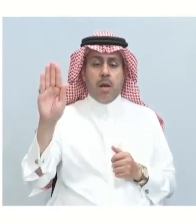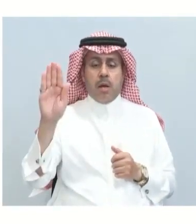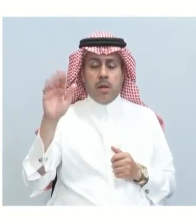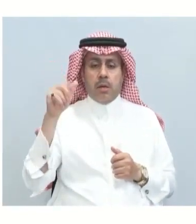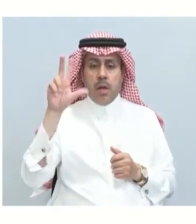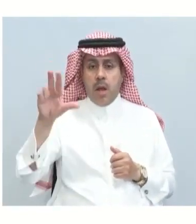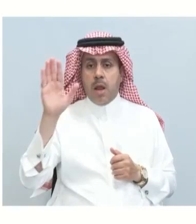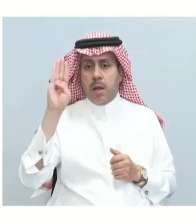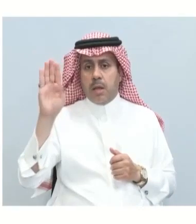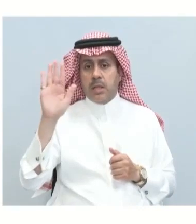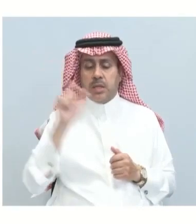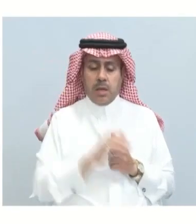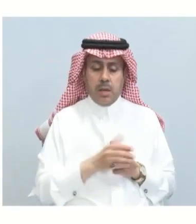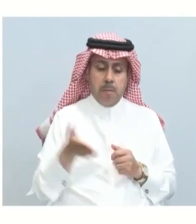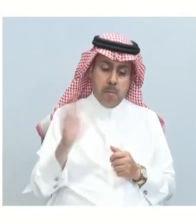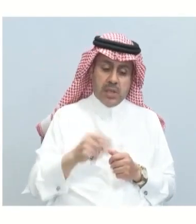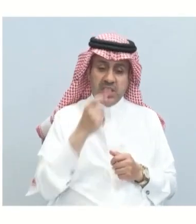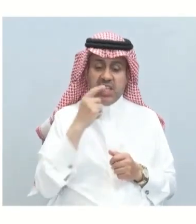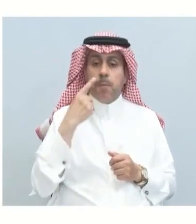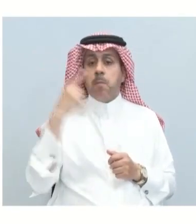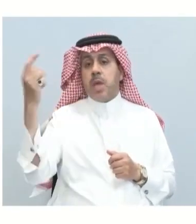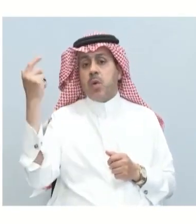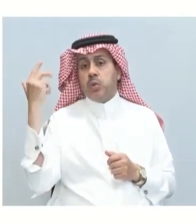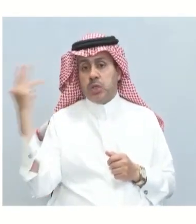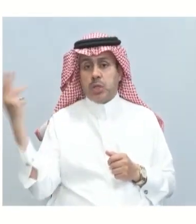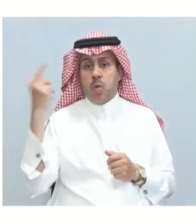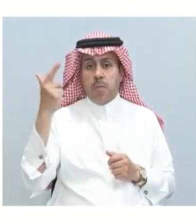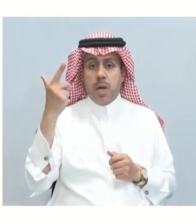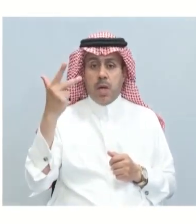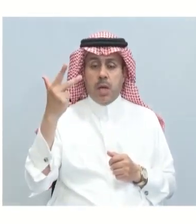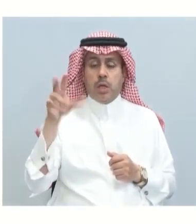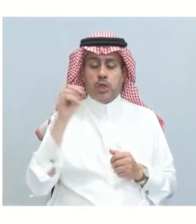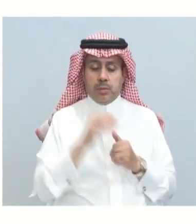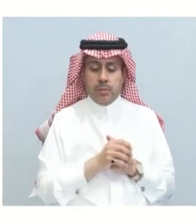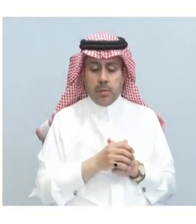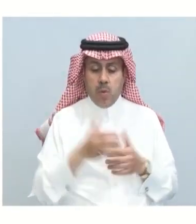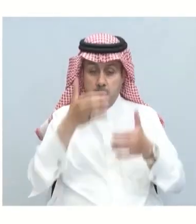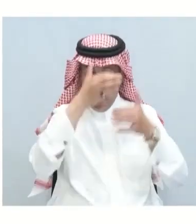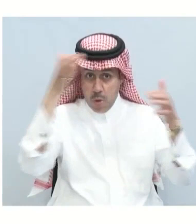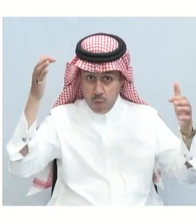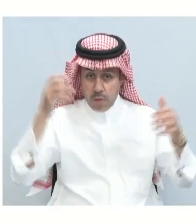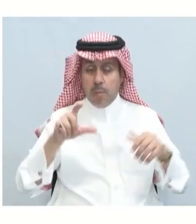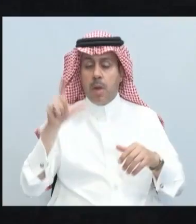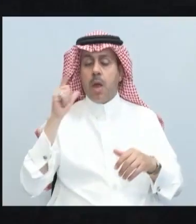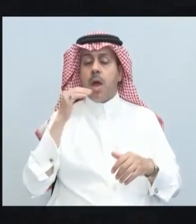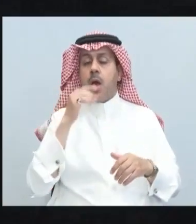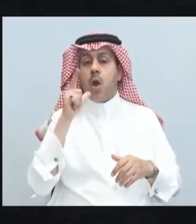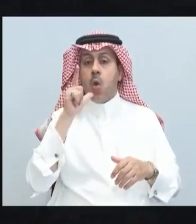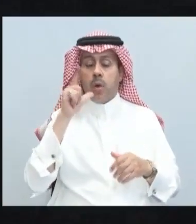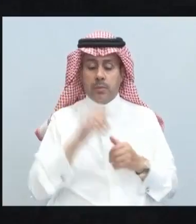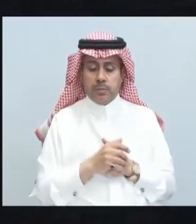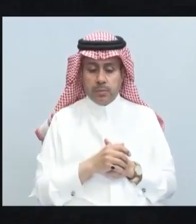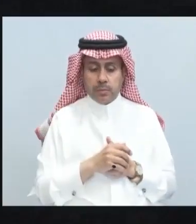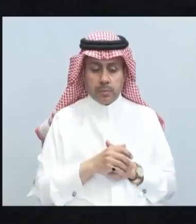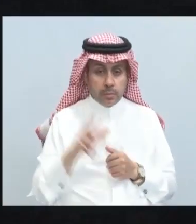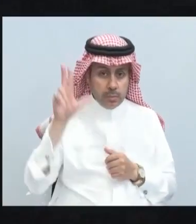189 من الهجره وهو احد القراء السبعه والامام المعروف في اللغه هذا هو اول من صنف في هذا العلم